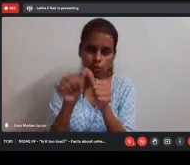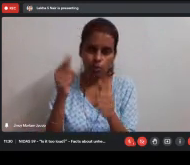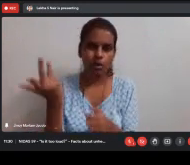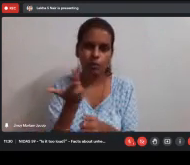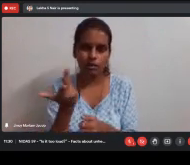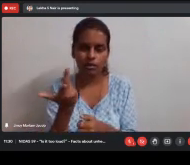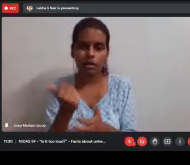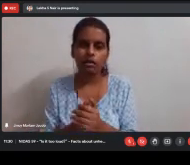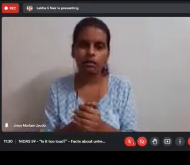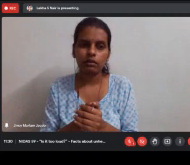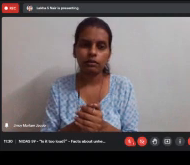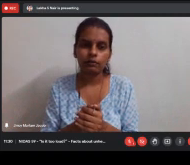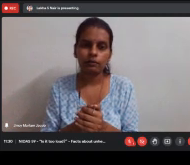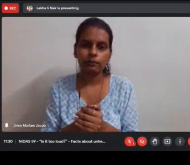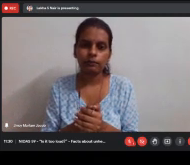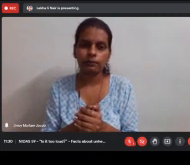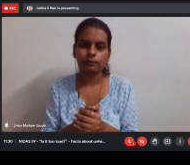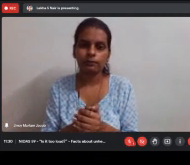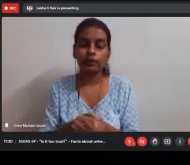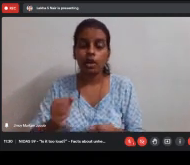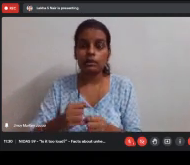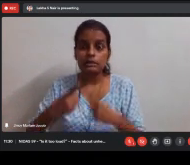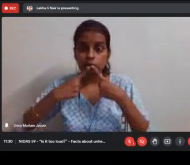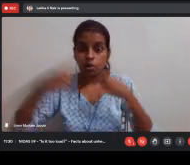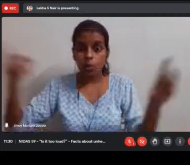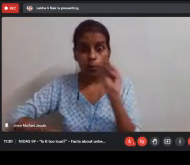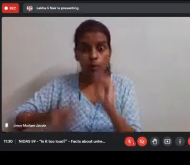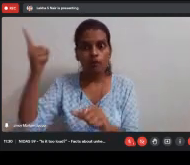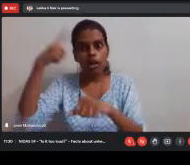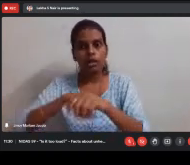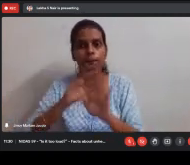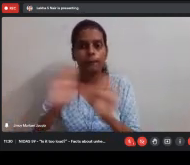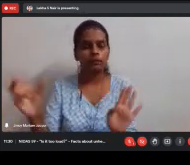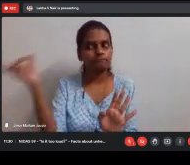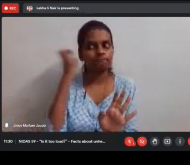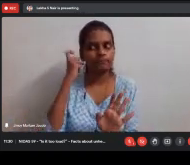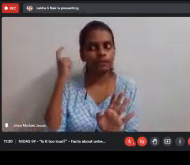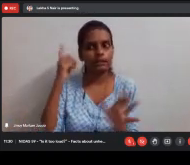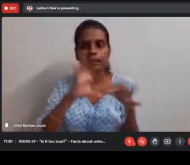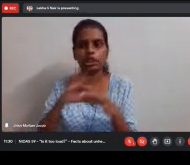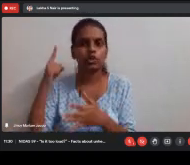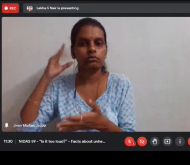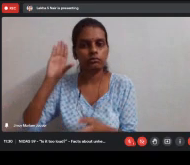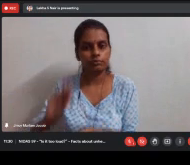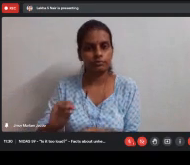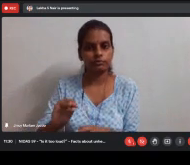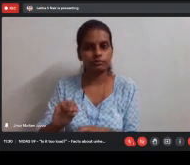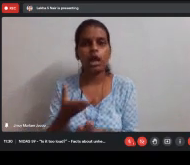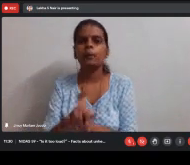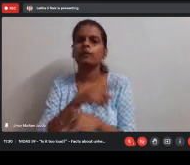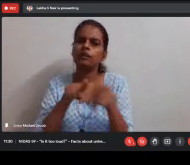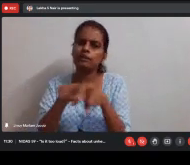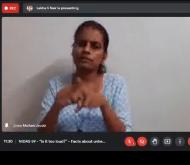ഡാമേജ് സ്ഥിരമാകും, പതുക്കെ പതുക്കെ ചുറ്റുമുള്ള അടുത്ത സെല്ലുകൾ നശിച്ചു തുടങ്ങും, അങ്ങനെ അത് കേഴുക്കുറവ് കൂടി കൂടി വരും. ഇനി മൂന്നാമത്തെ തരത്തിലുള്ള